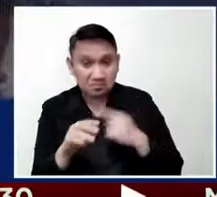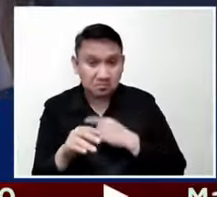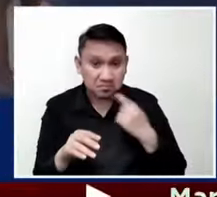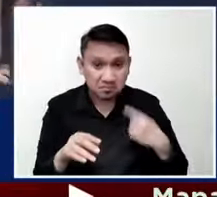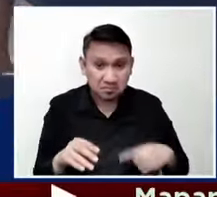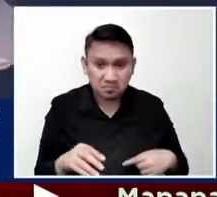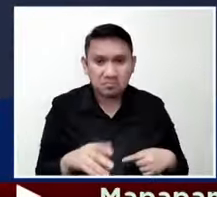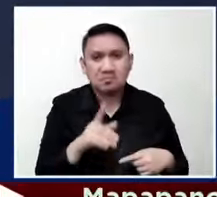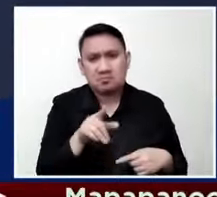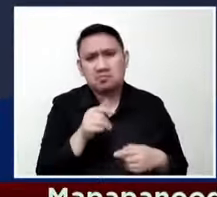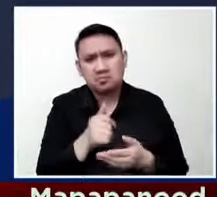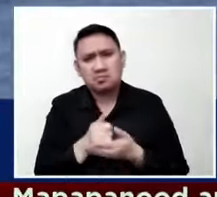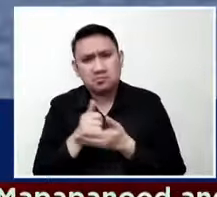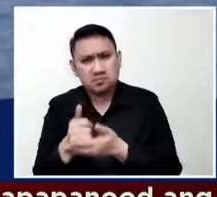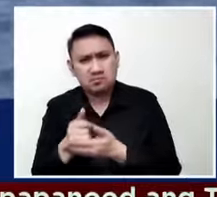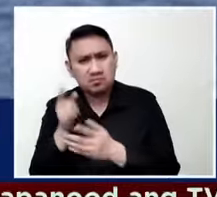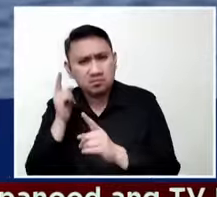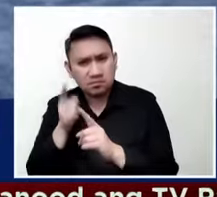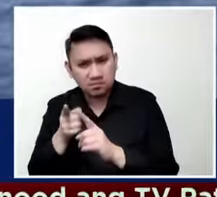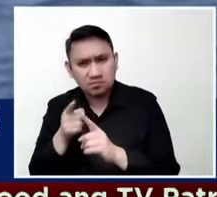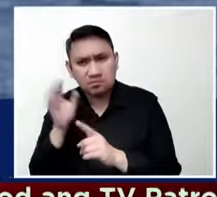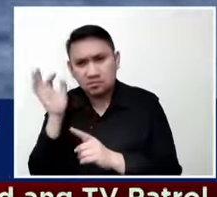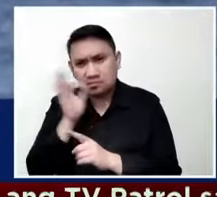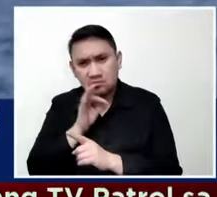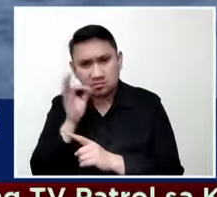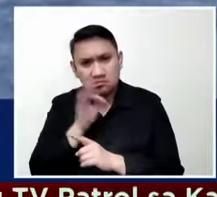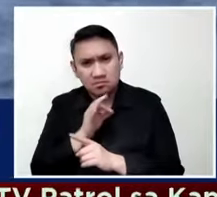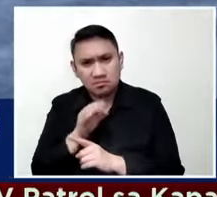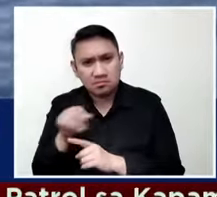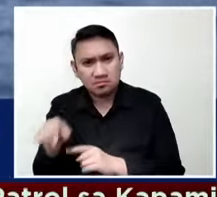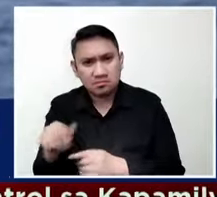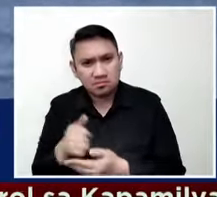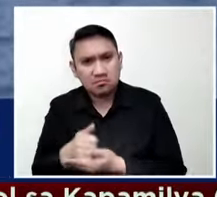ang buhay ng mga mangingisdang Pilipino.